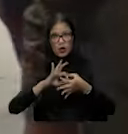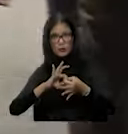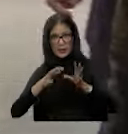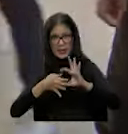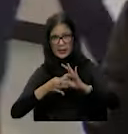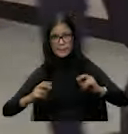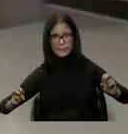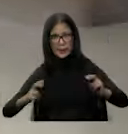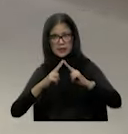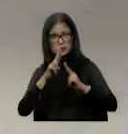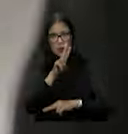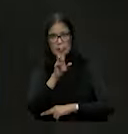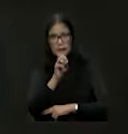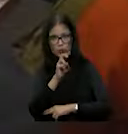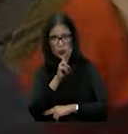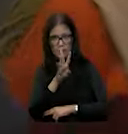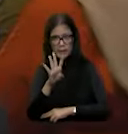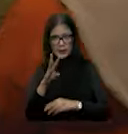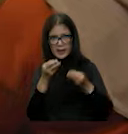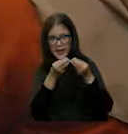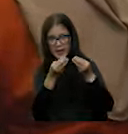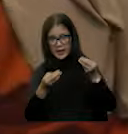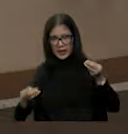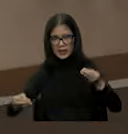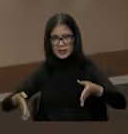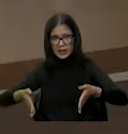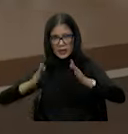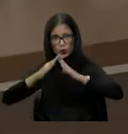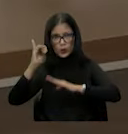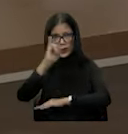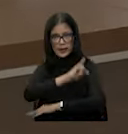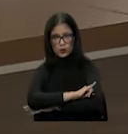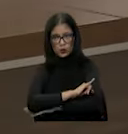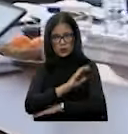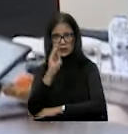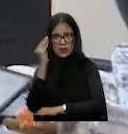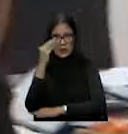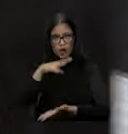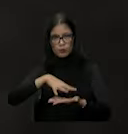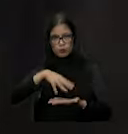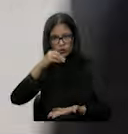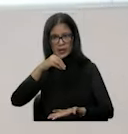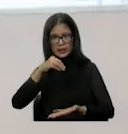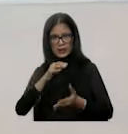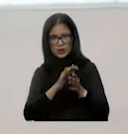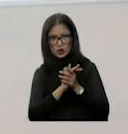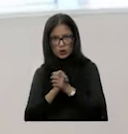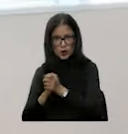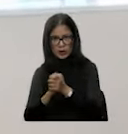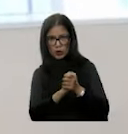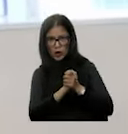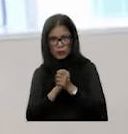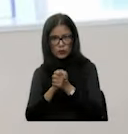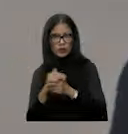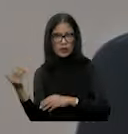andindia Bakri beserta jajarannya di gedung ins to kebun Sirih Jakarta Pusat selain bersilaturahmi dalam kunjungan yang turut